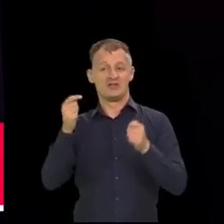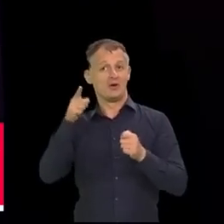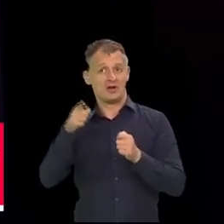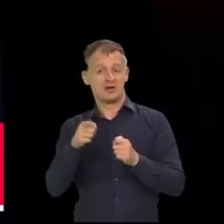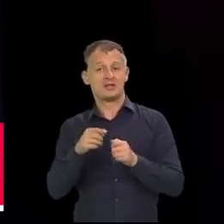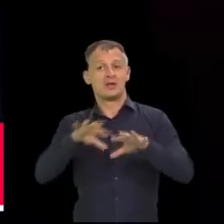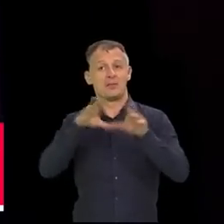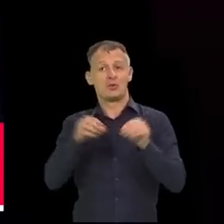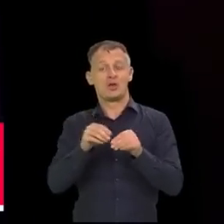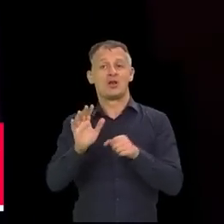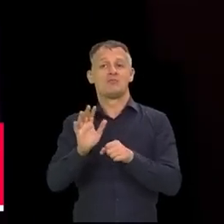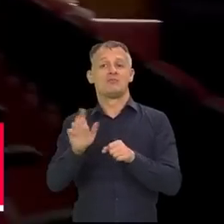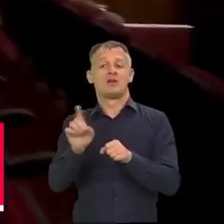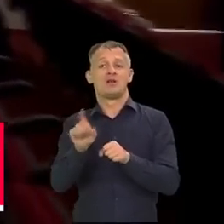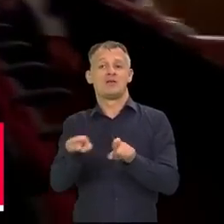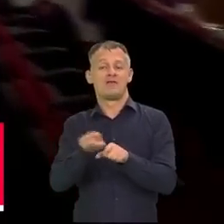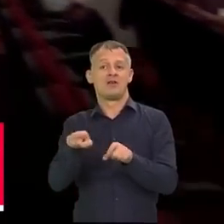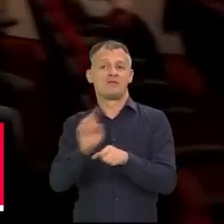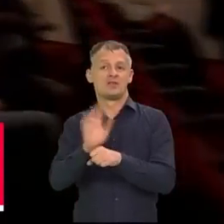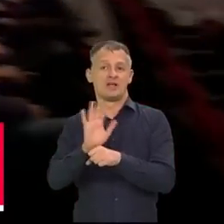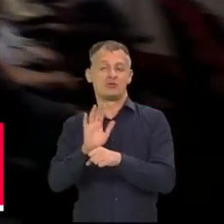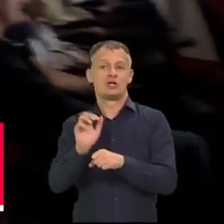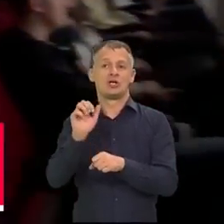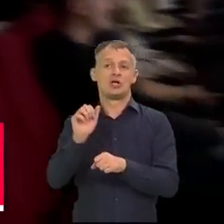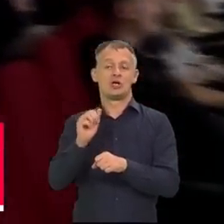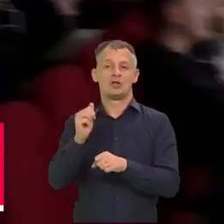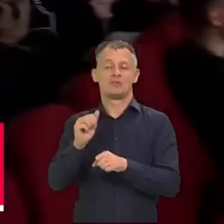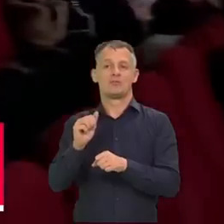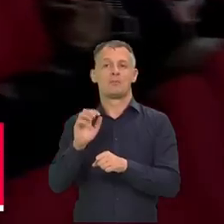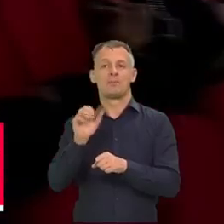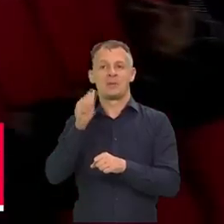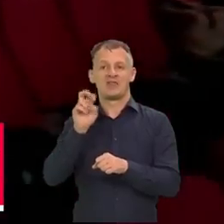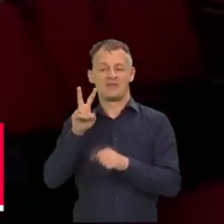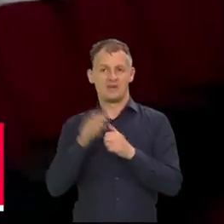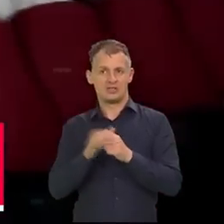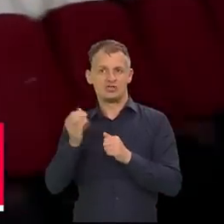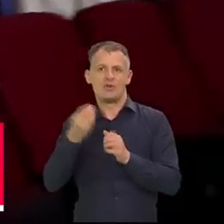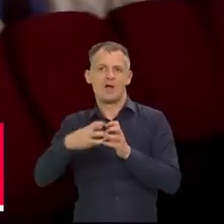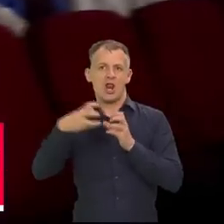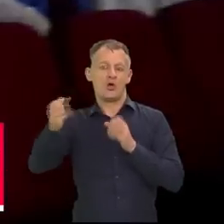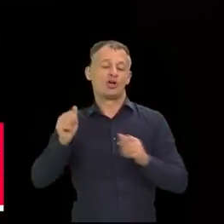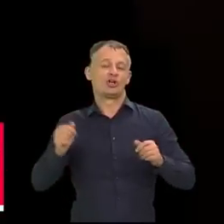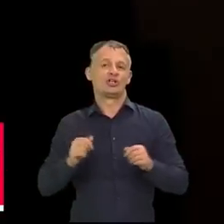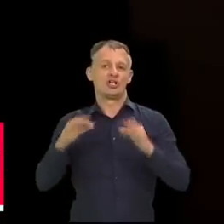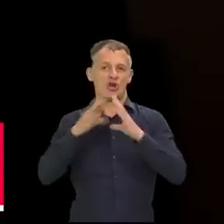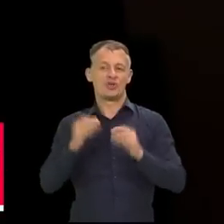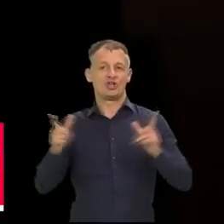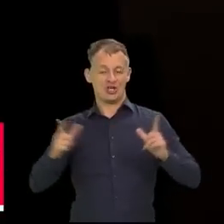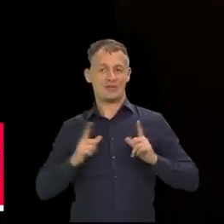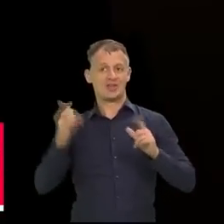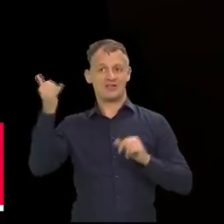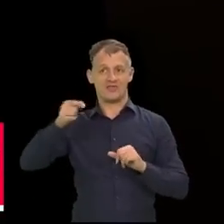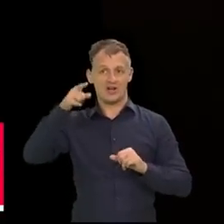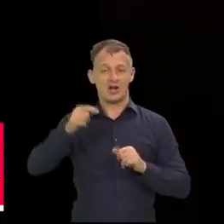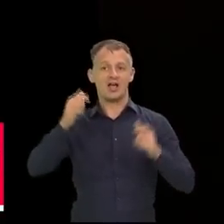este Cinemaraton, este unul dintre cele mai lungi vive din România, iar organizatorii așteaptă în aceste zile pe cinefili să vizioneze proiecțiile de la Casa de